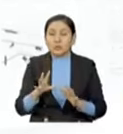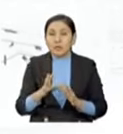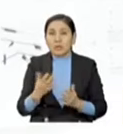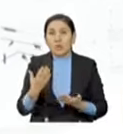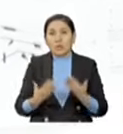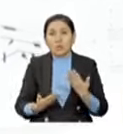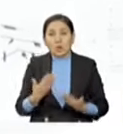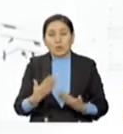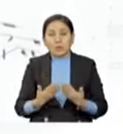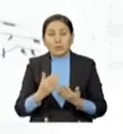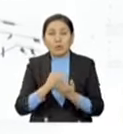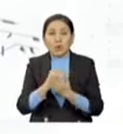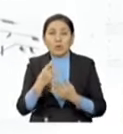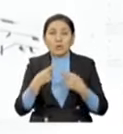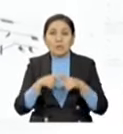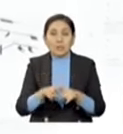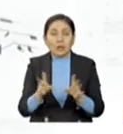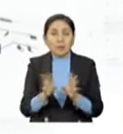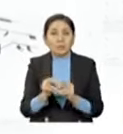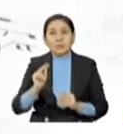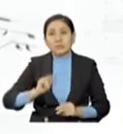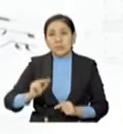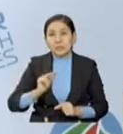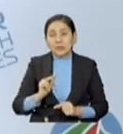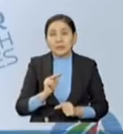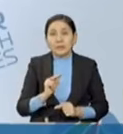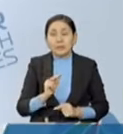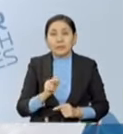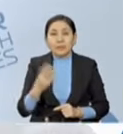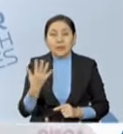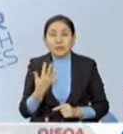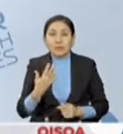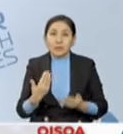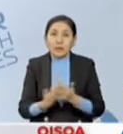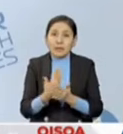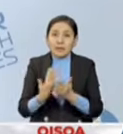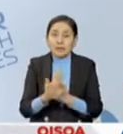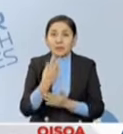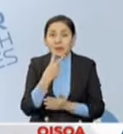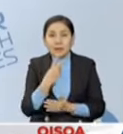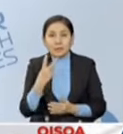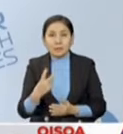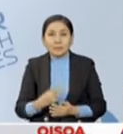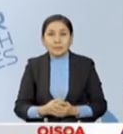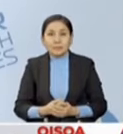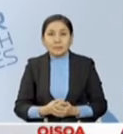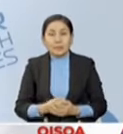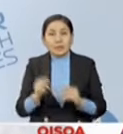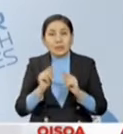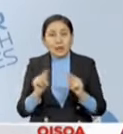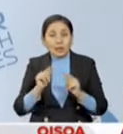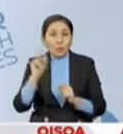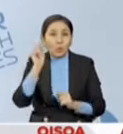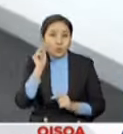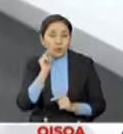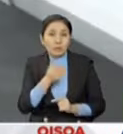yoki yuqori texnologiyalar bilan ishlaydiganlar uchun yana qandaydir yangiliklarni shu targ'ib qilib